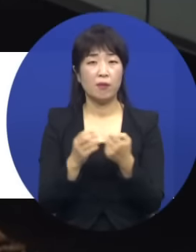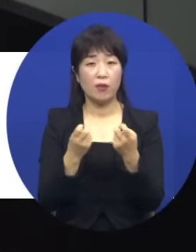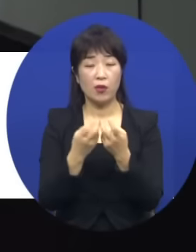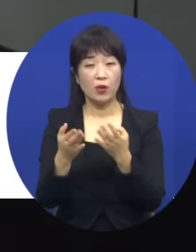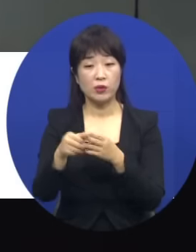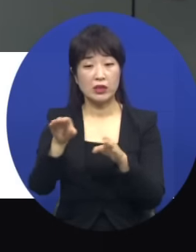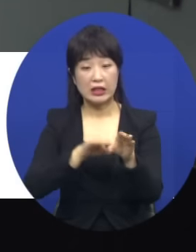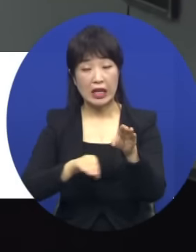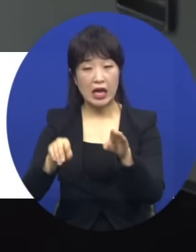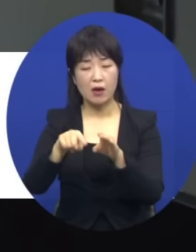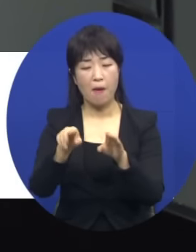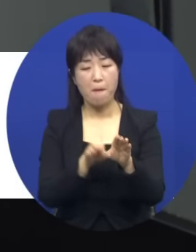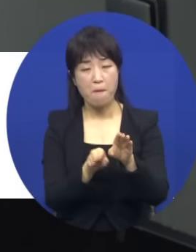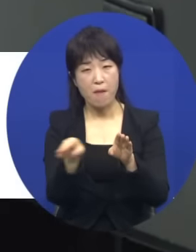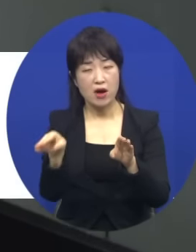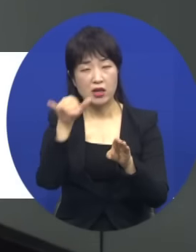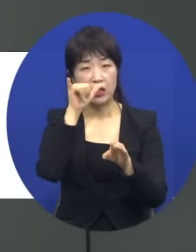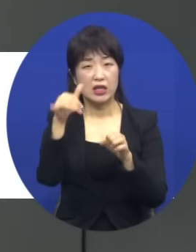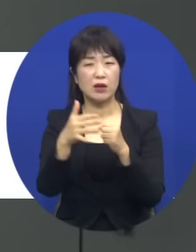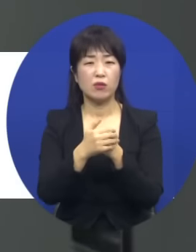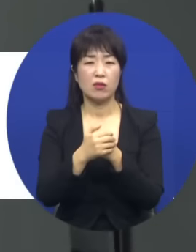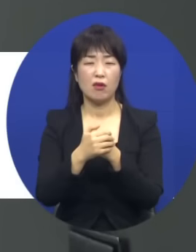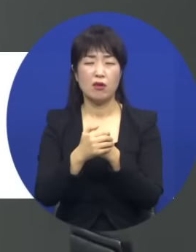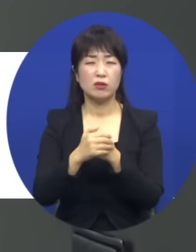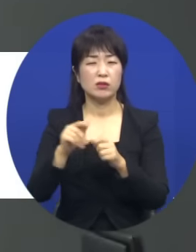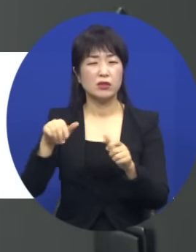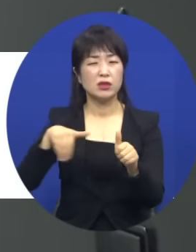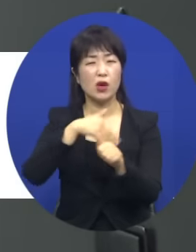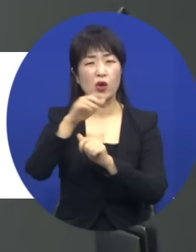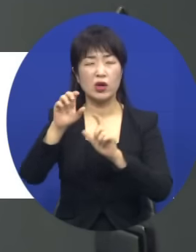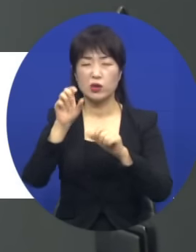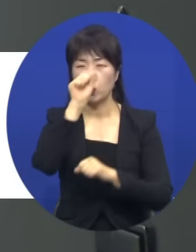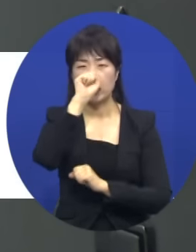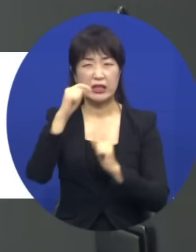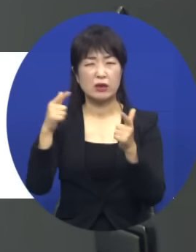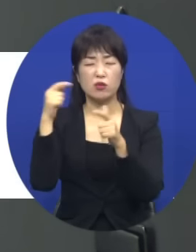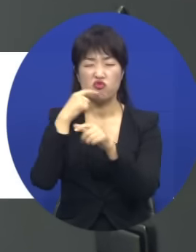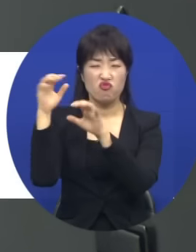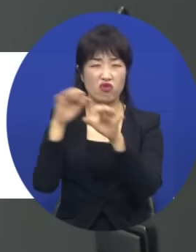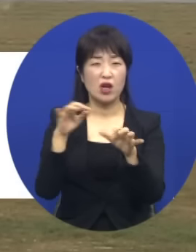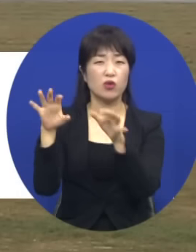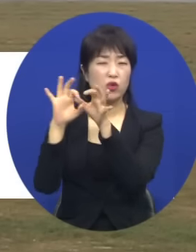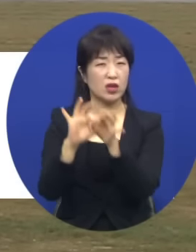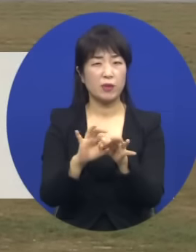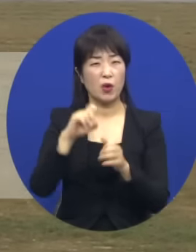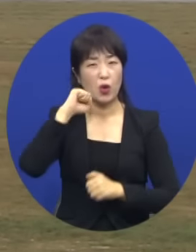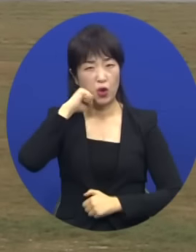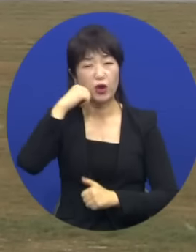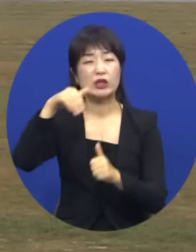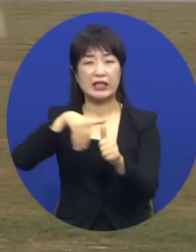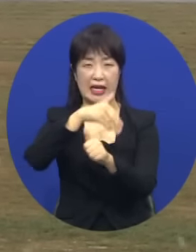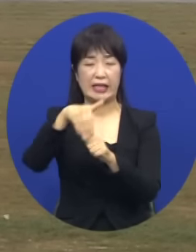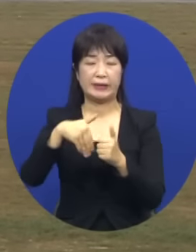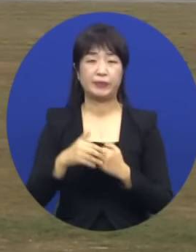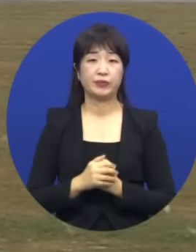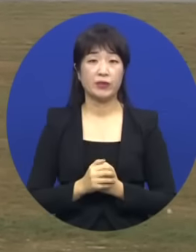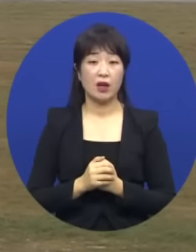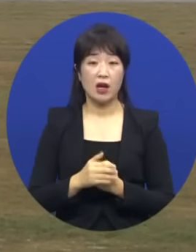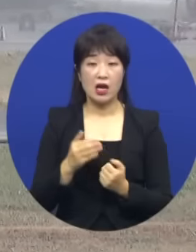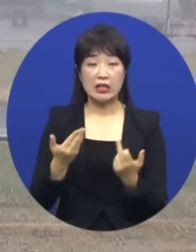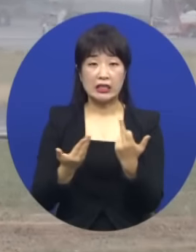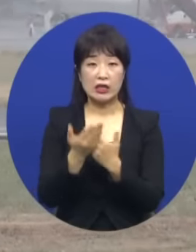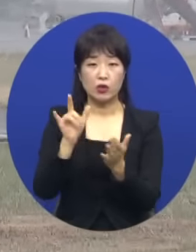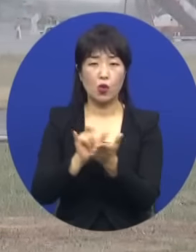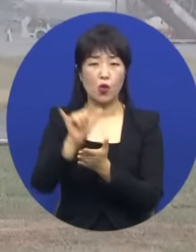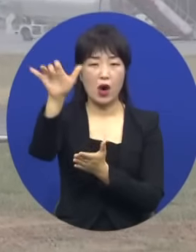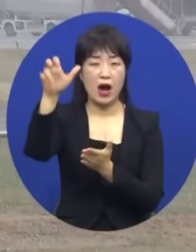통행하는 차량에서 빠지거든요. 예. 앞조건이 계속 지속되니까 예. 그런 거겠죠. 예. 무더기 결항된 제주공항의